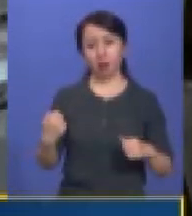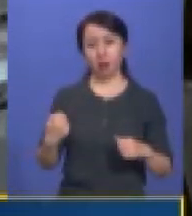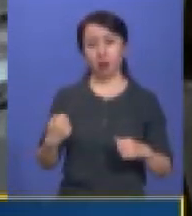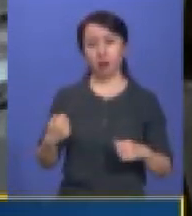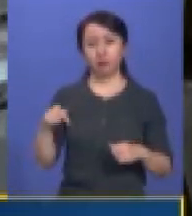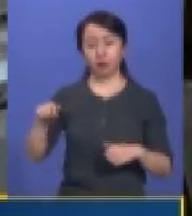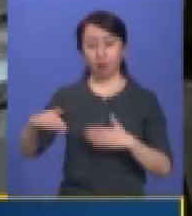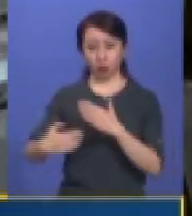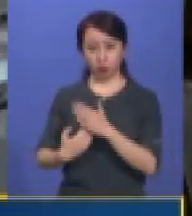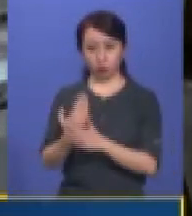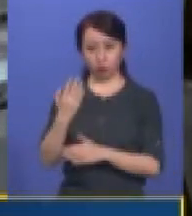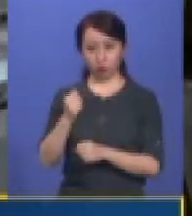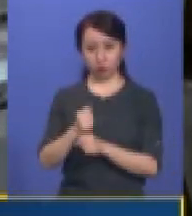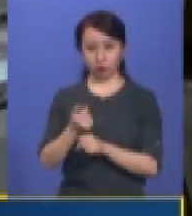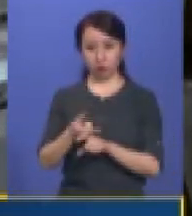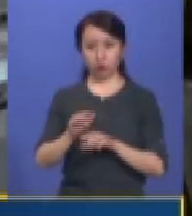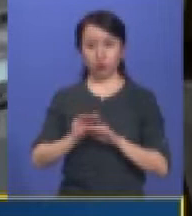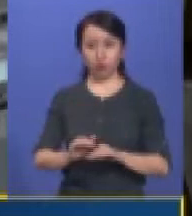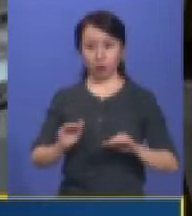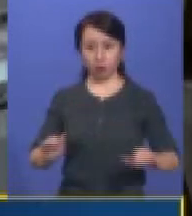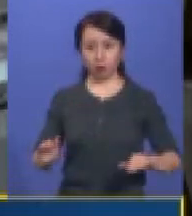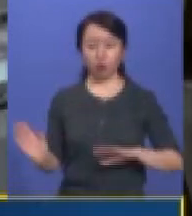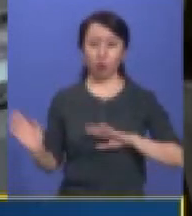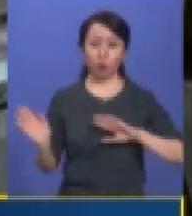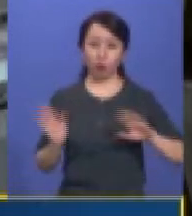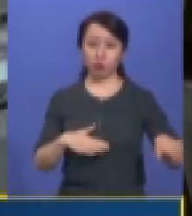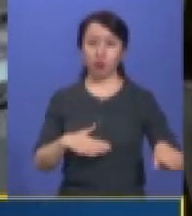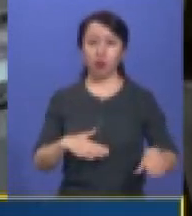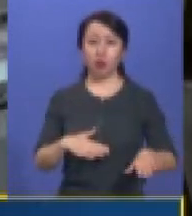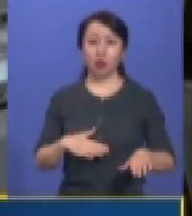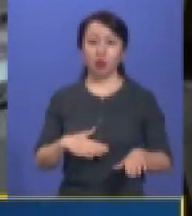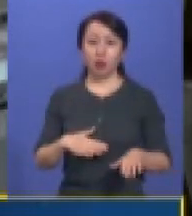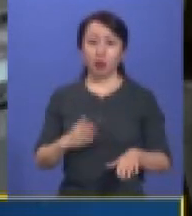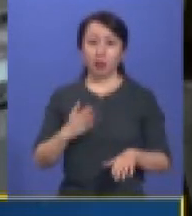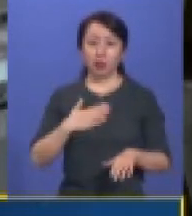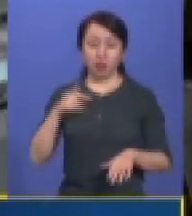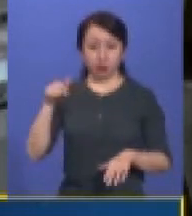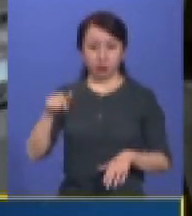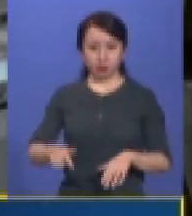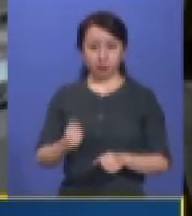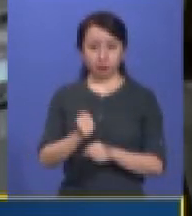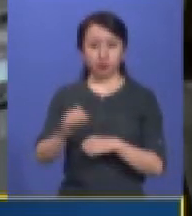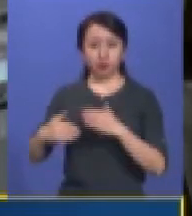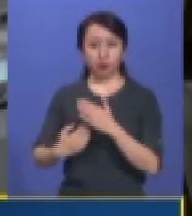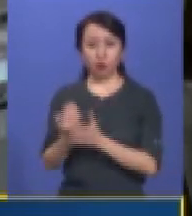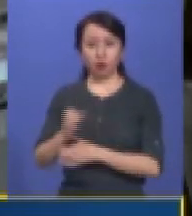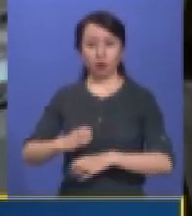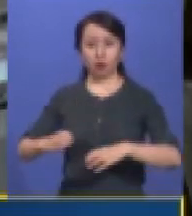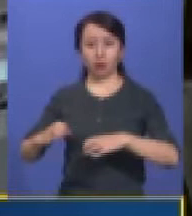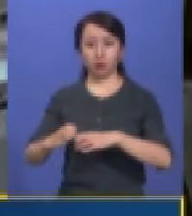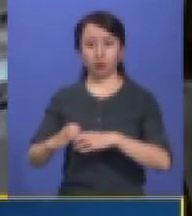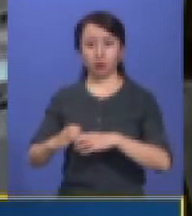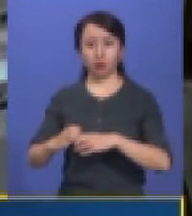создавал новый. Уже эти ребята уже стали отходить, вот мои ровесники. И я там уже создал ансамбль уже